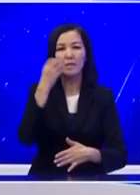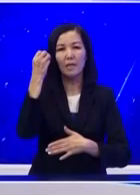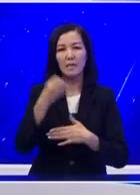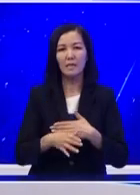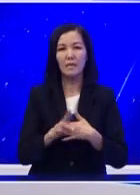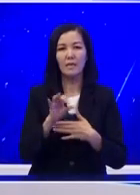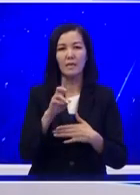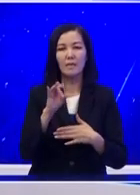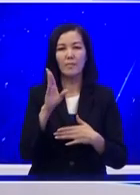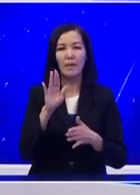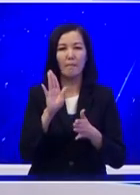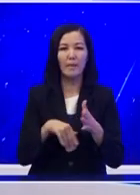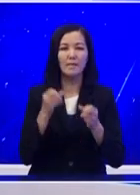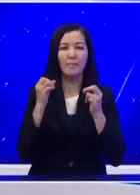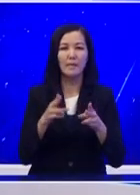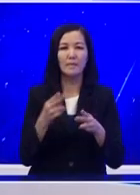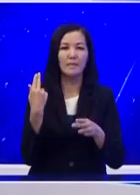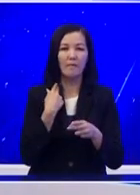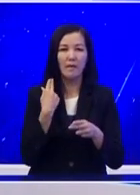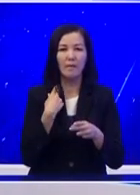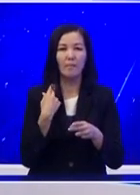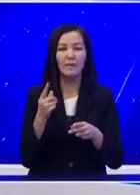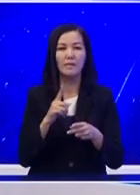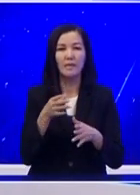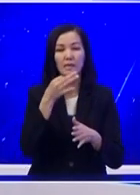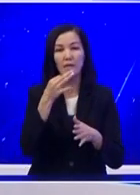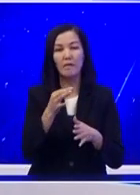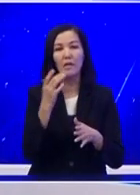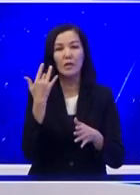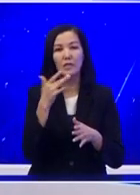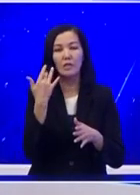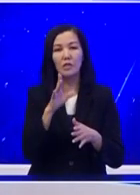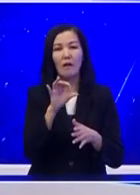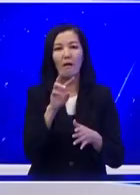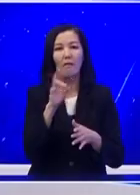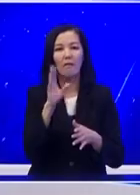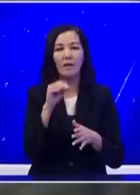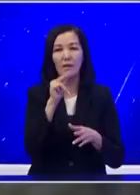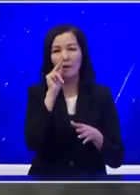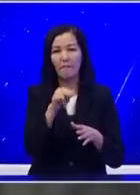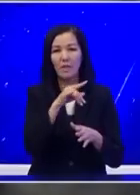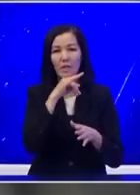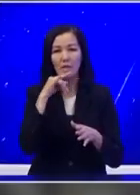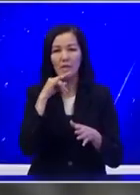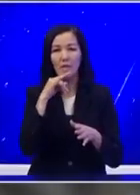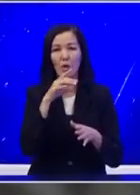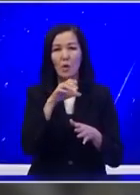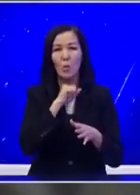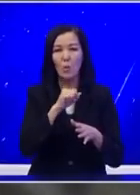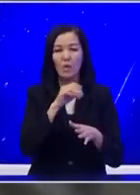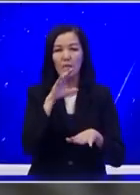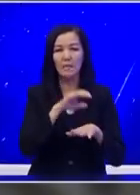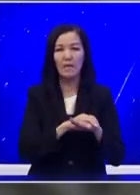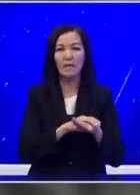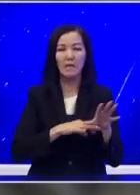Национальный центр кибербезопасности Великобритании, а за ним соответствующие ведомства США и Канады, обвинили Россию в попытке украсть данные о